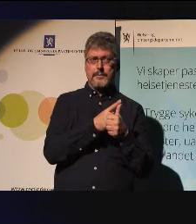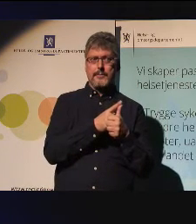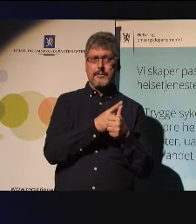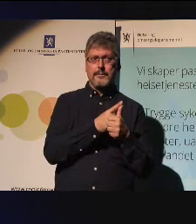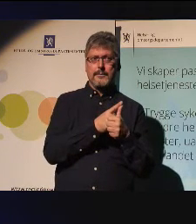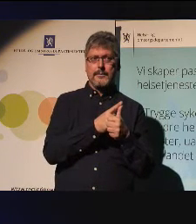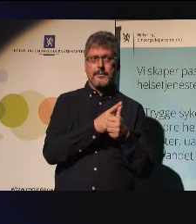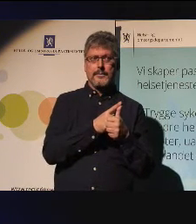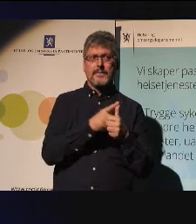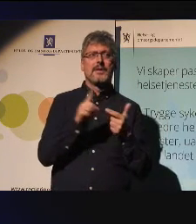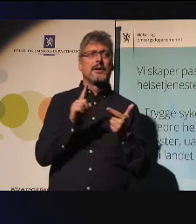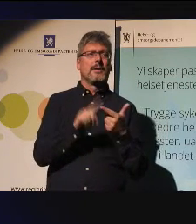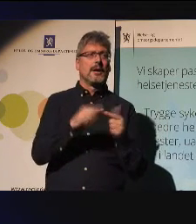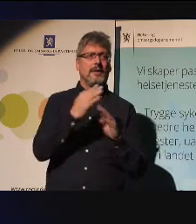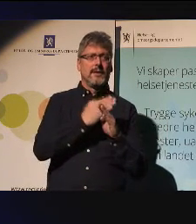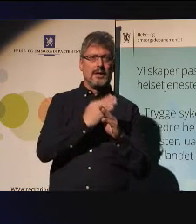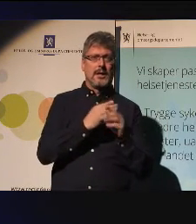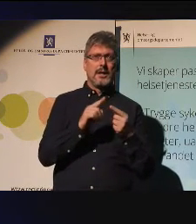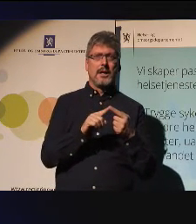kvalitet,